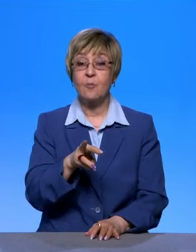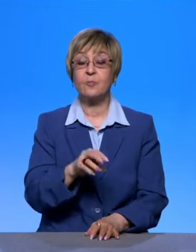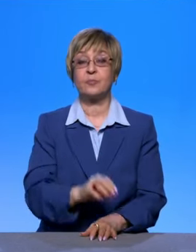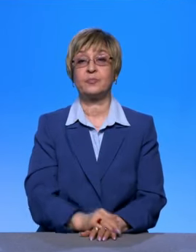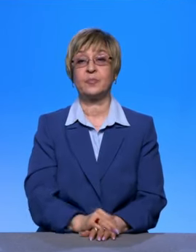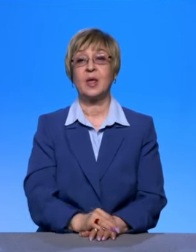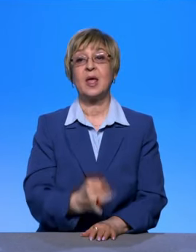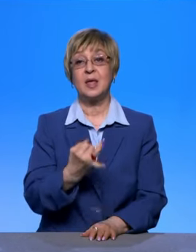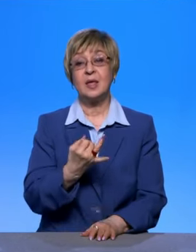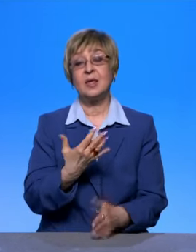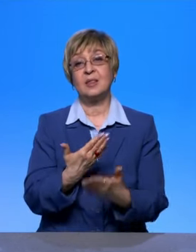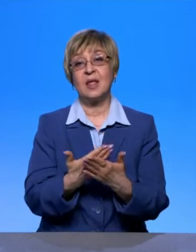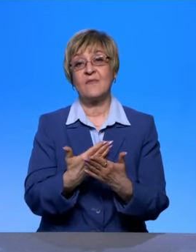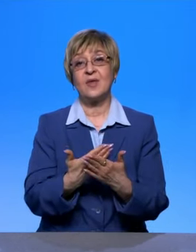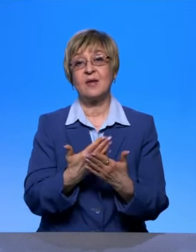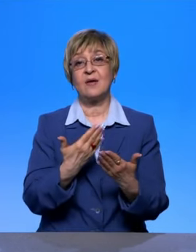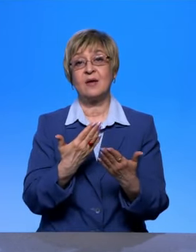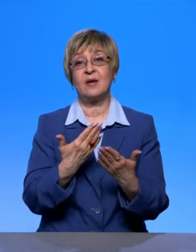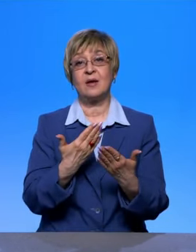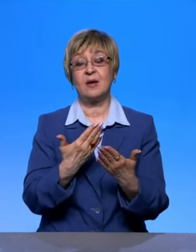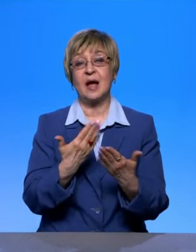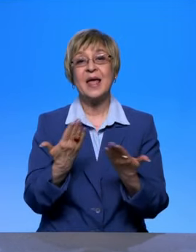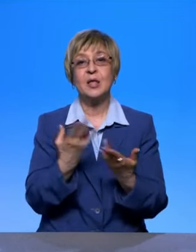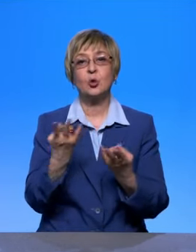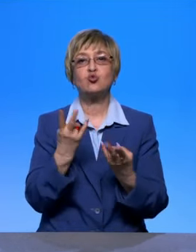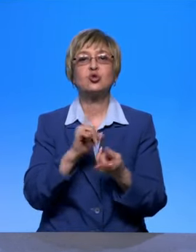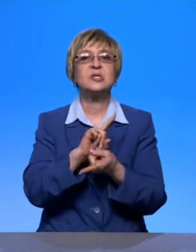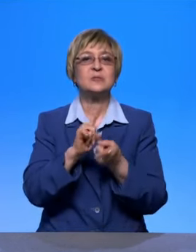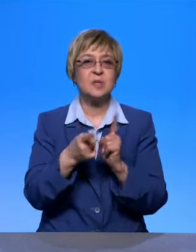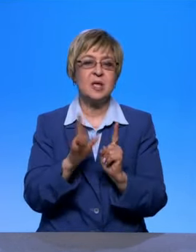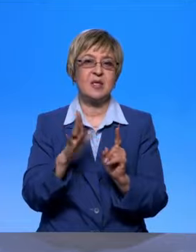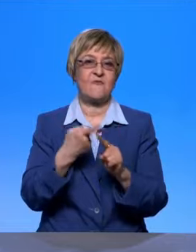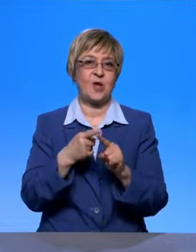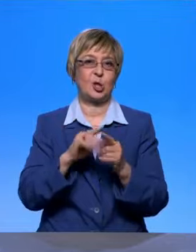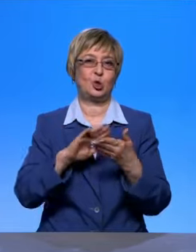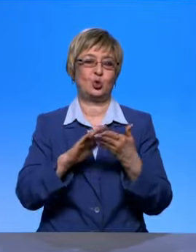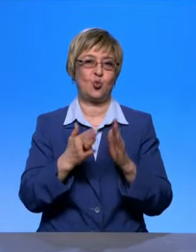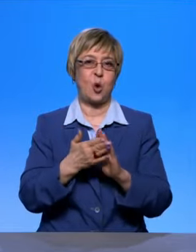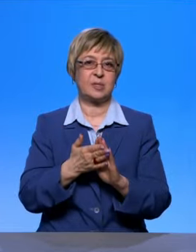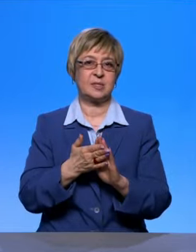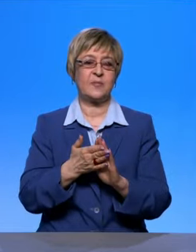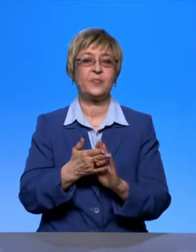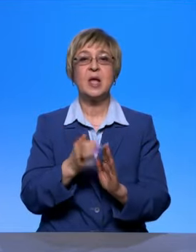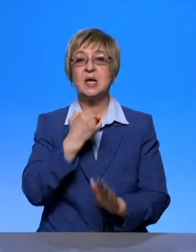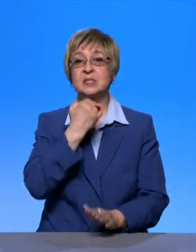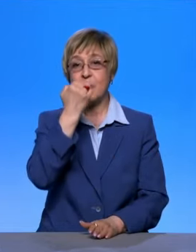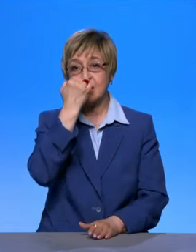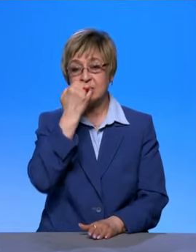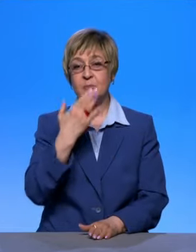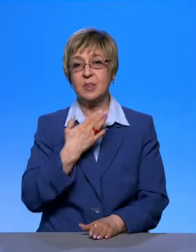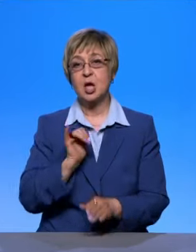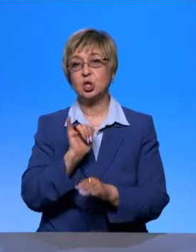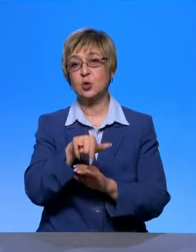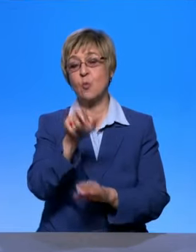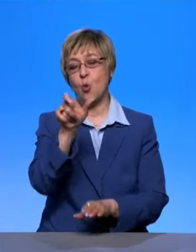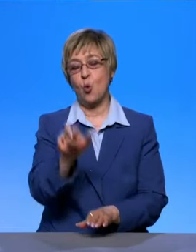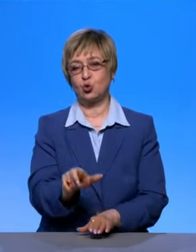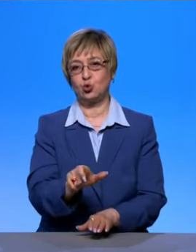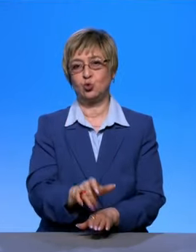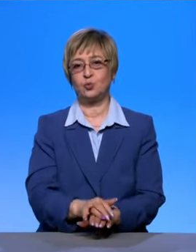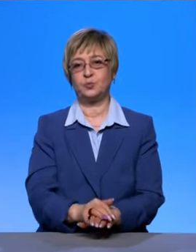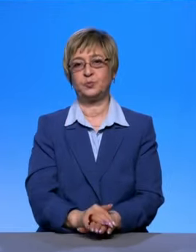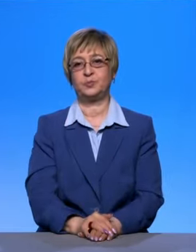изменений все-таки... Эта ситуация назрела. Спасибо большое, Борис Валентинович. Борис Илюхин, старший научный сотрудник Центра экономики и непрерывного